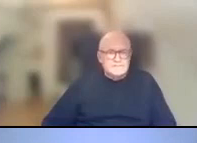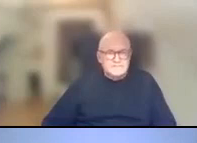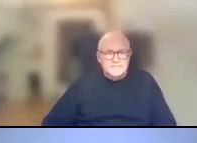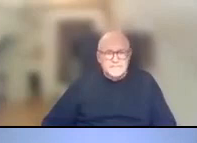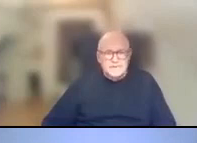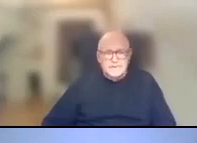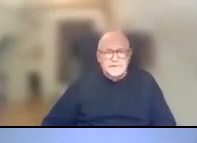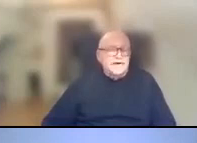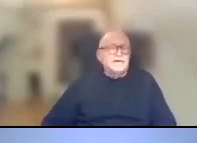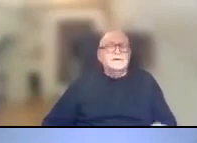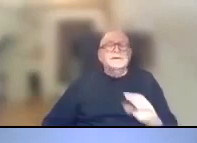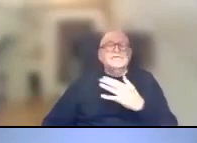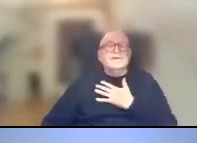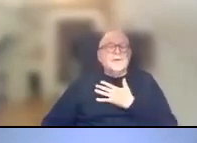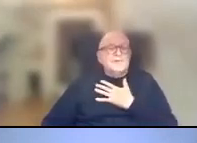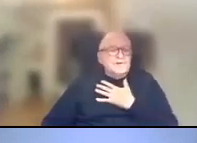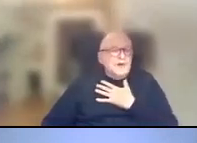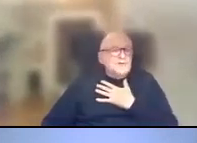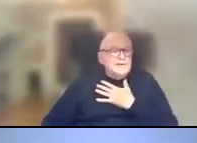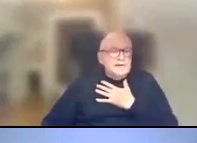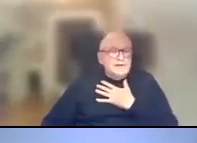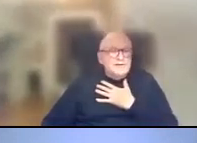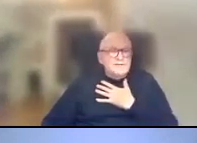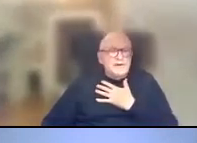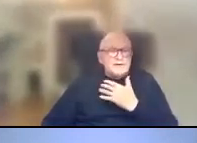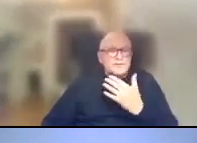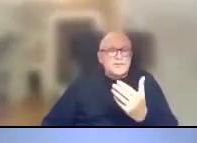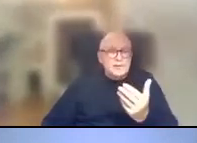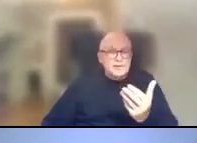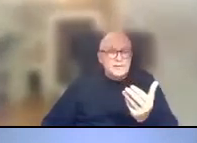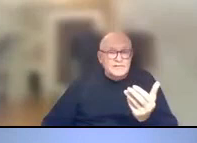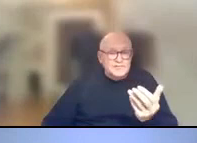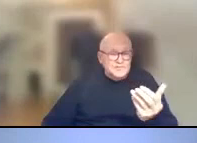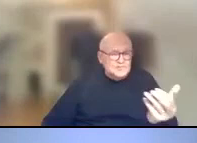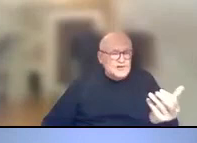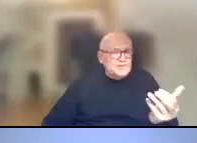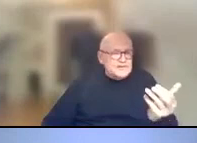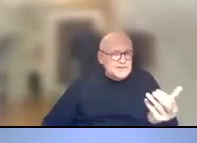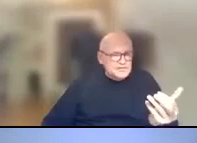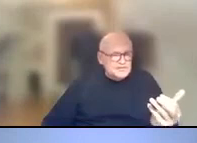vertrauensvoll. Weil wann komme ich denn auf die Idee, einem Kollegen